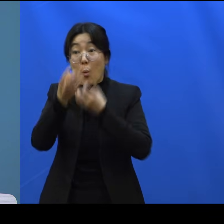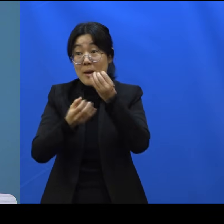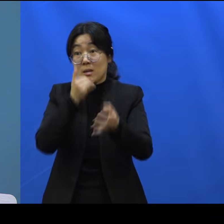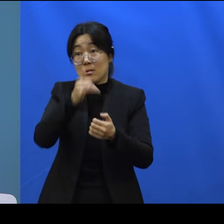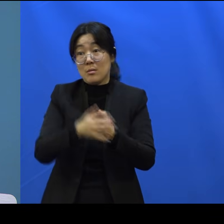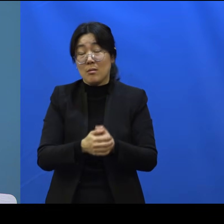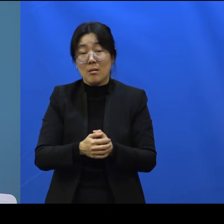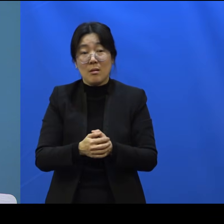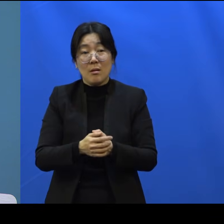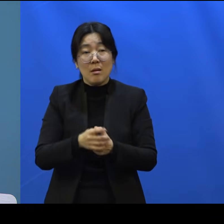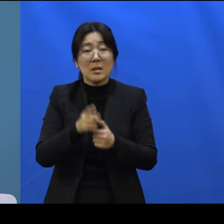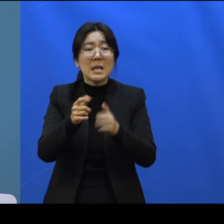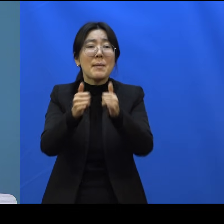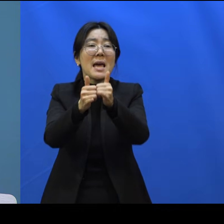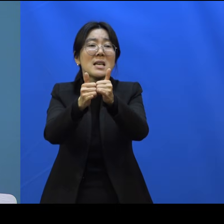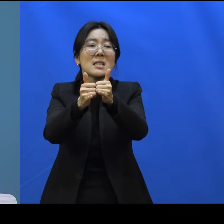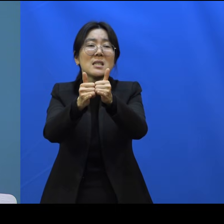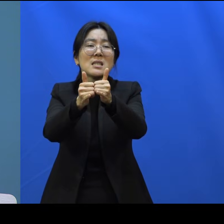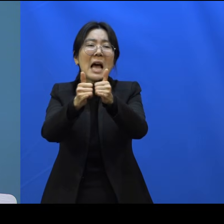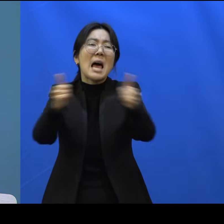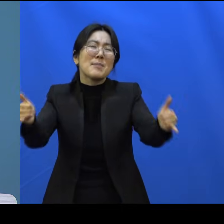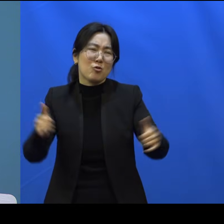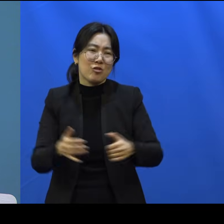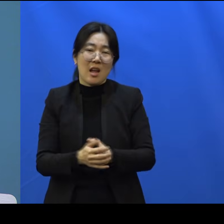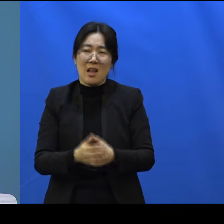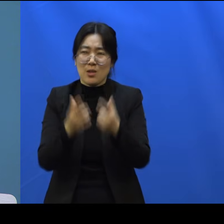바울은 인간이에요. 바울은 인간이에요.